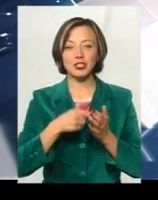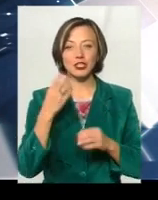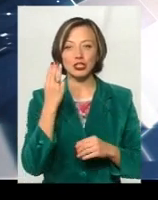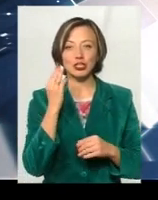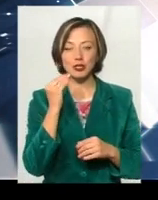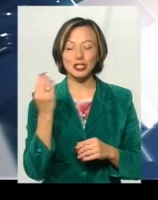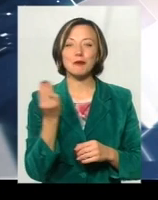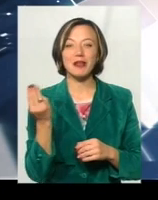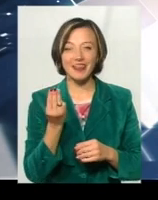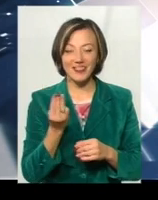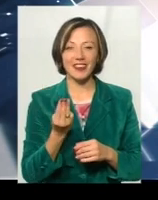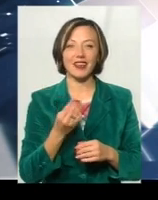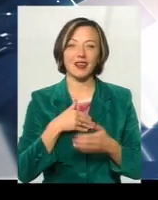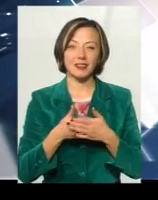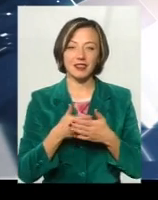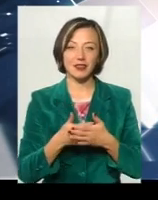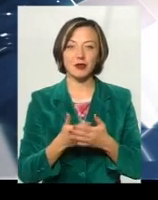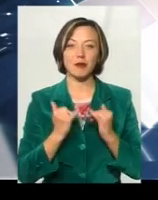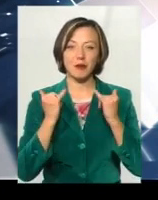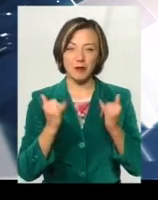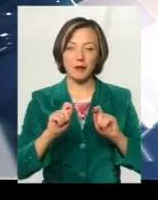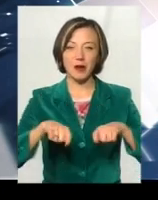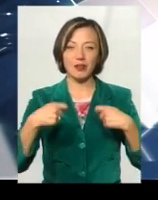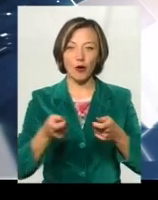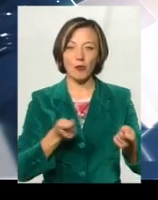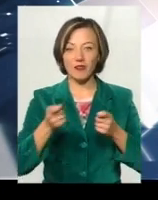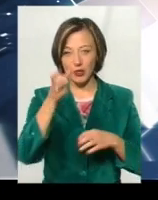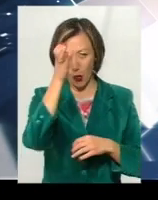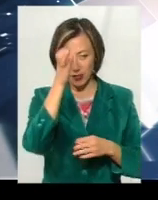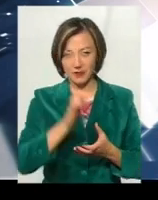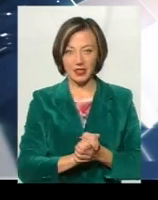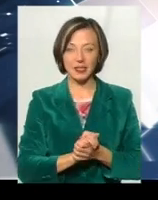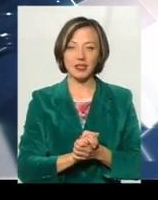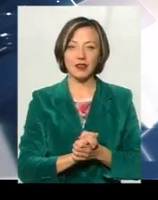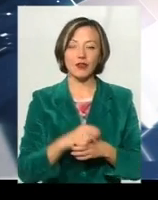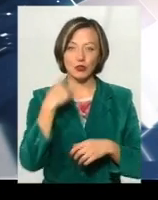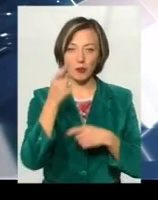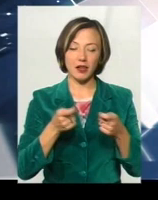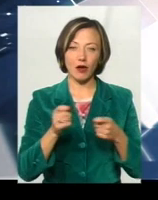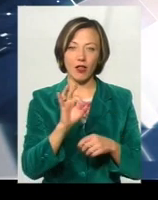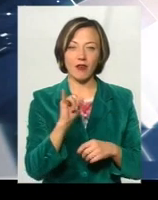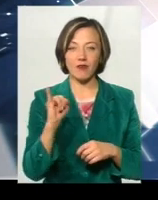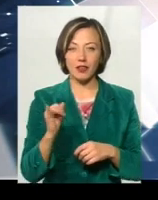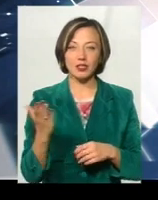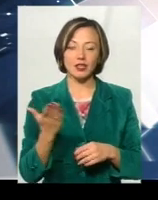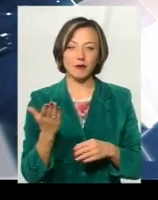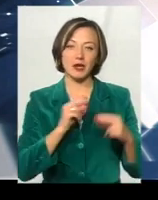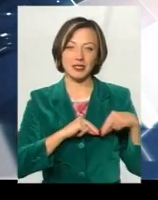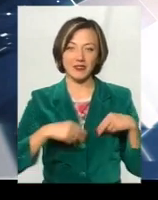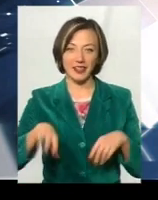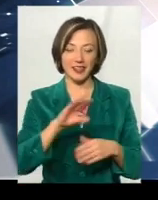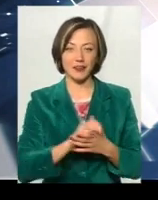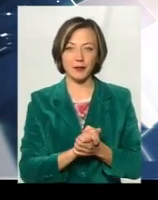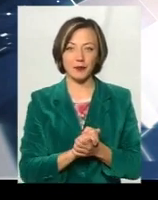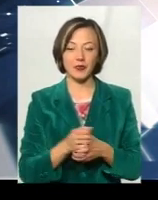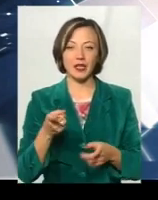активні. І хочу слова великої поваги передати управлінню освіти в особі керівника Олега Івановича і всіх працівників.